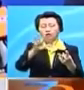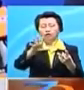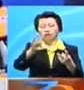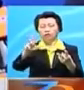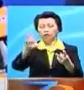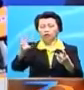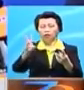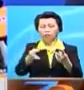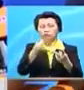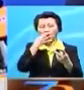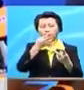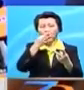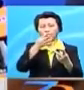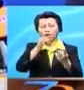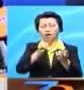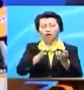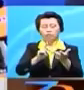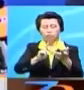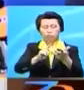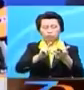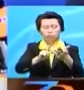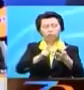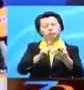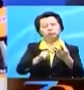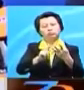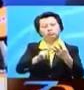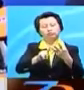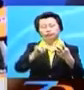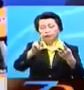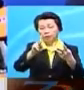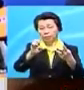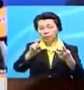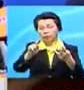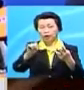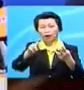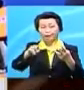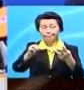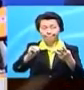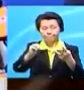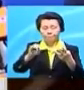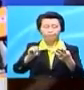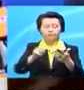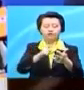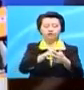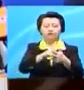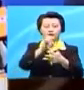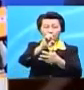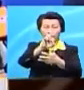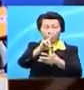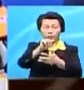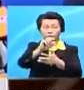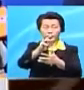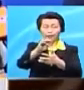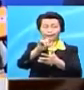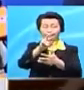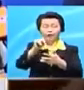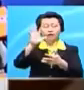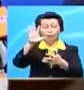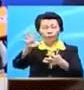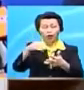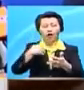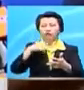5,536 butir, ketamin 565 gram, heramin 5 ada 200